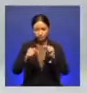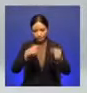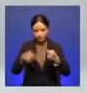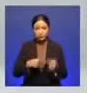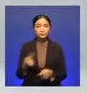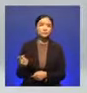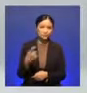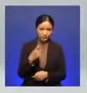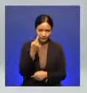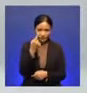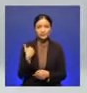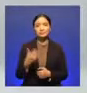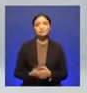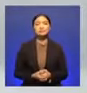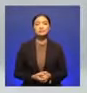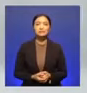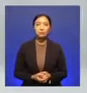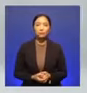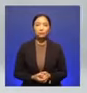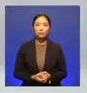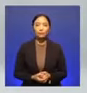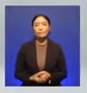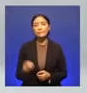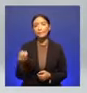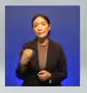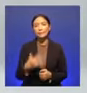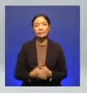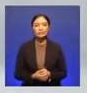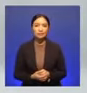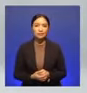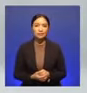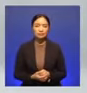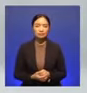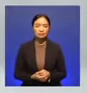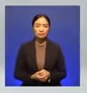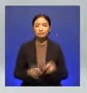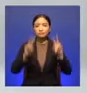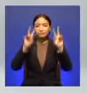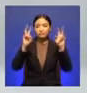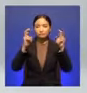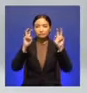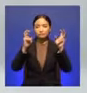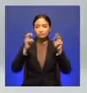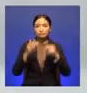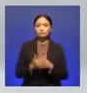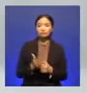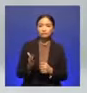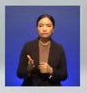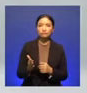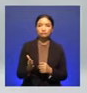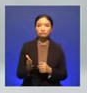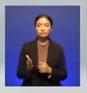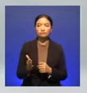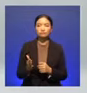ากทางบ้านอีกอันหนึ่งนะคะที่ระบุว่าเรื่องประเด็นที่คุณวีรพงษ์นำเสนอเนี่ยเป็น